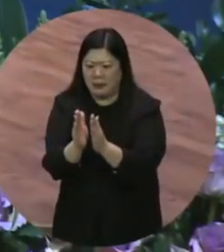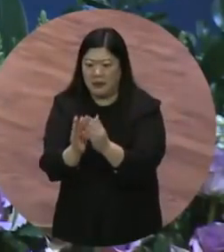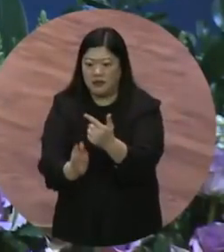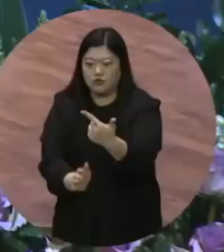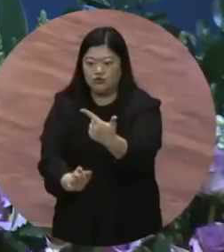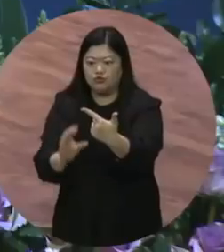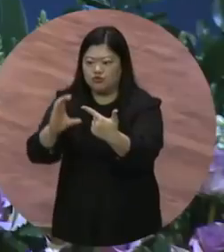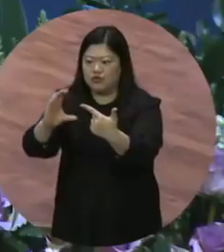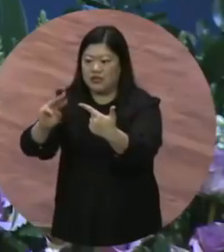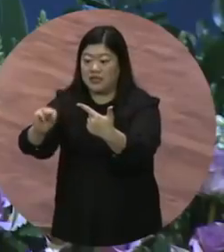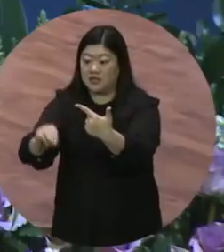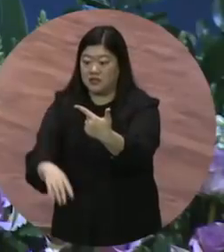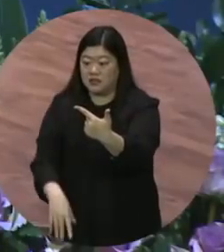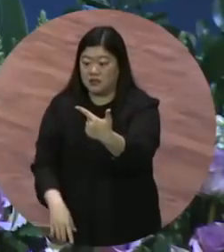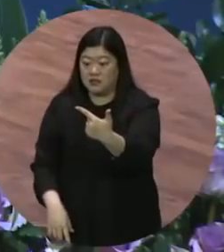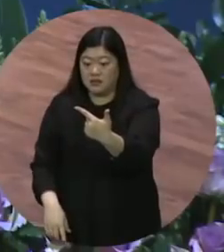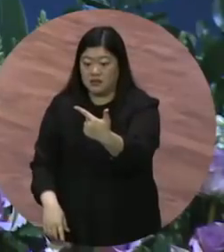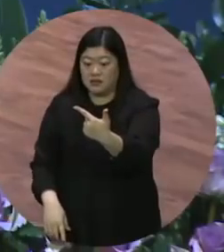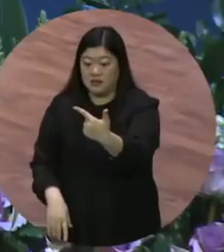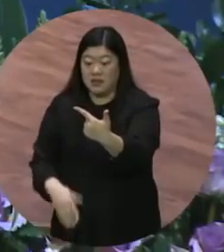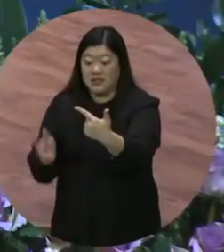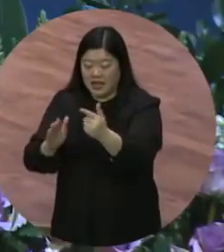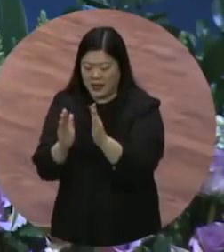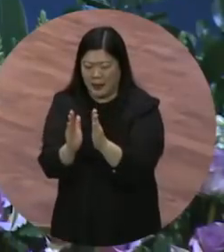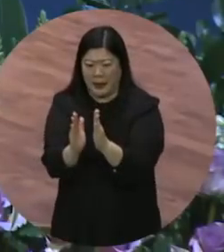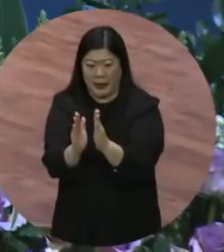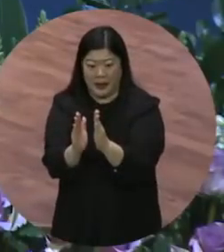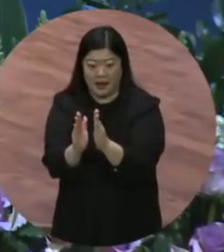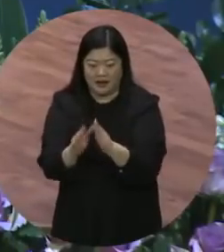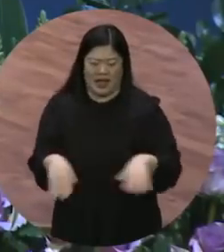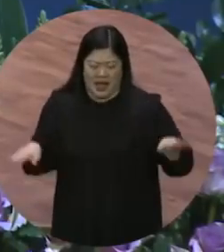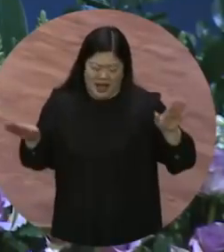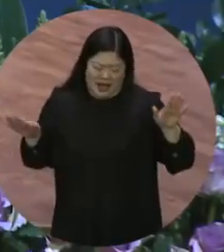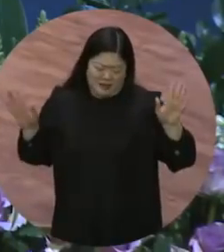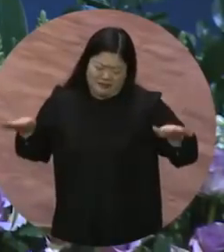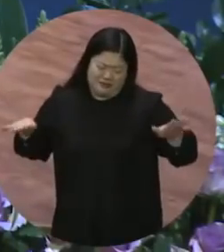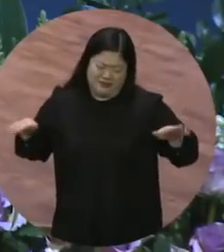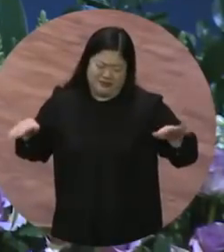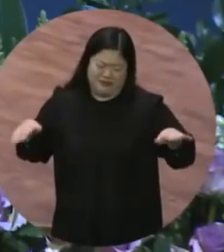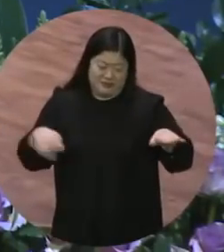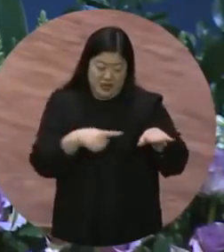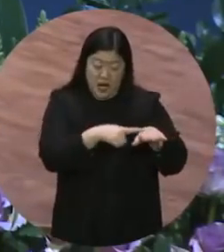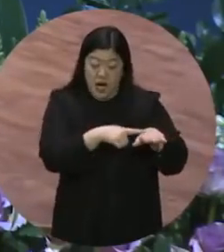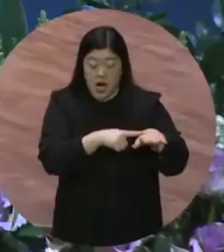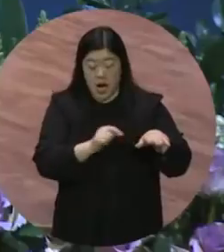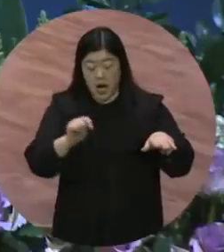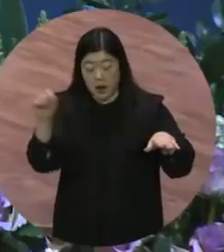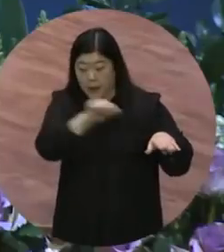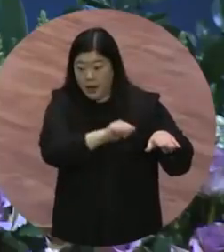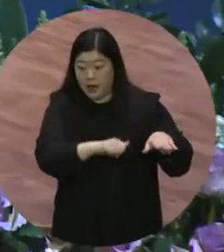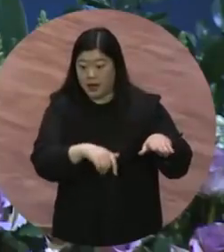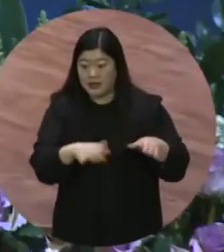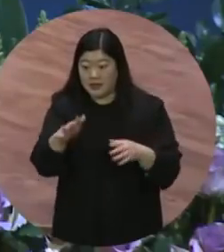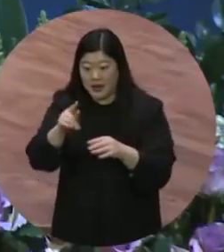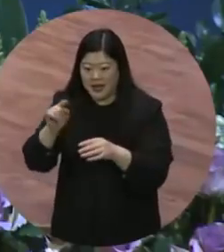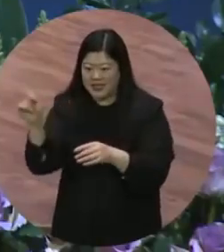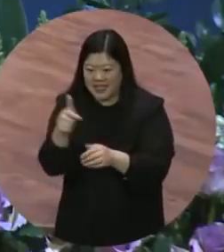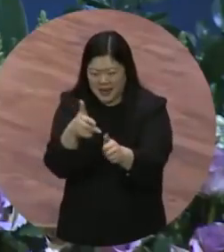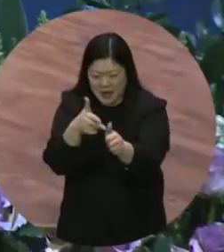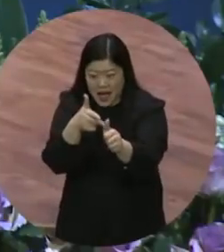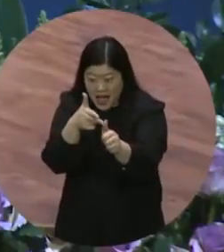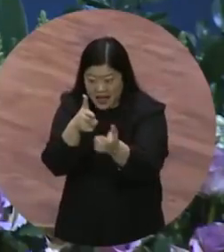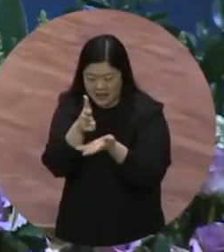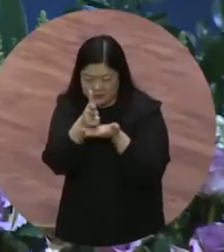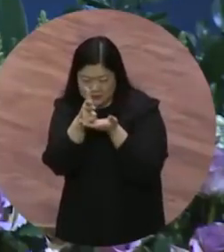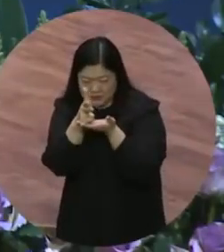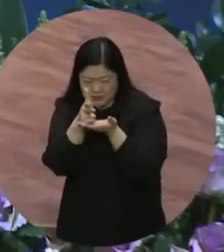근데 일주에 50회에서 70회 날개짓을 정신없이 합니다. 고속 카메라 찍어도 잘 찍히지가